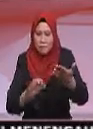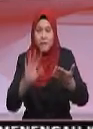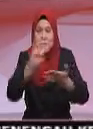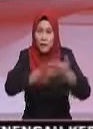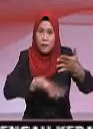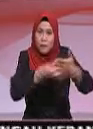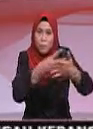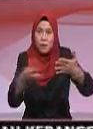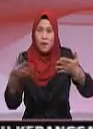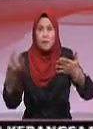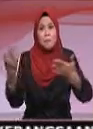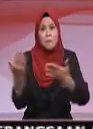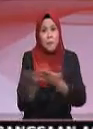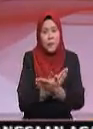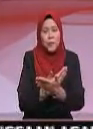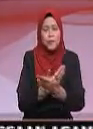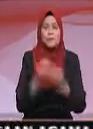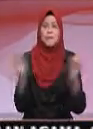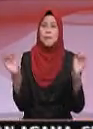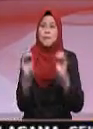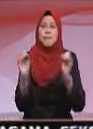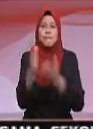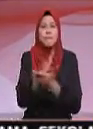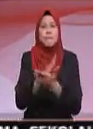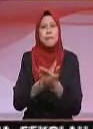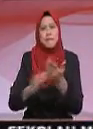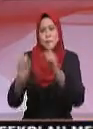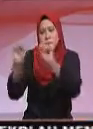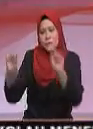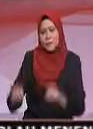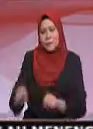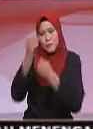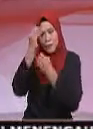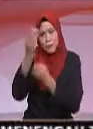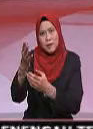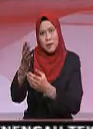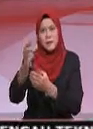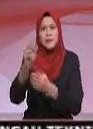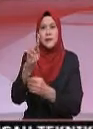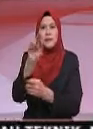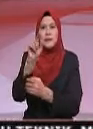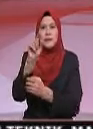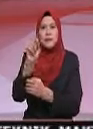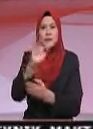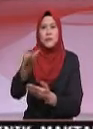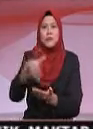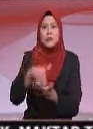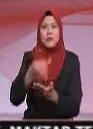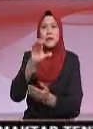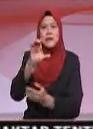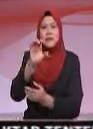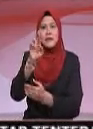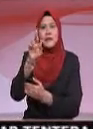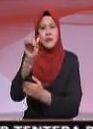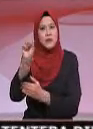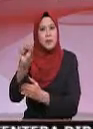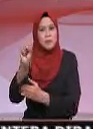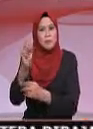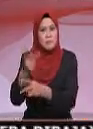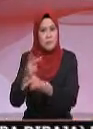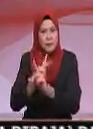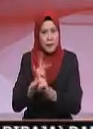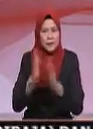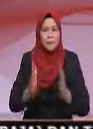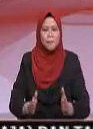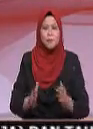penjadualan semula tidak akan menjejaskan status sistem maklumat rujukan kredit pusat Sikris peminjam.